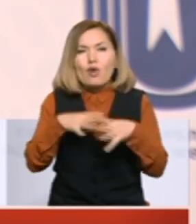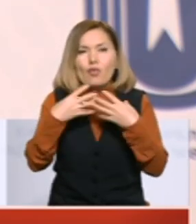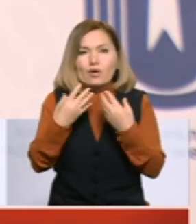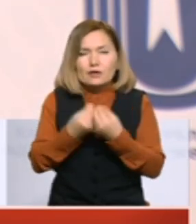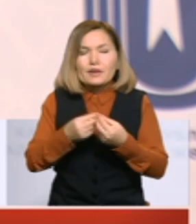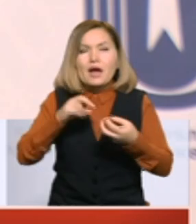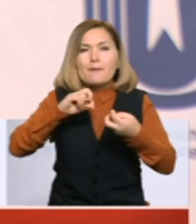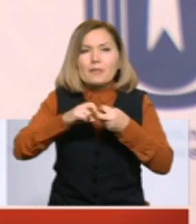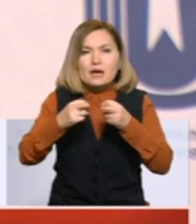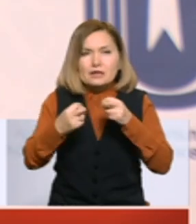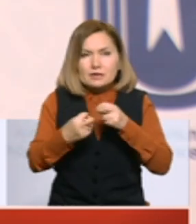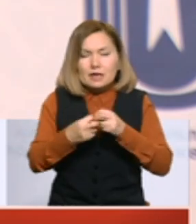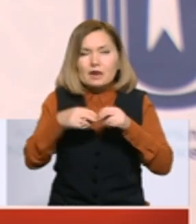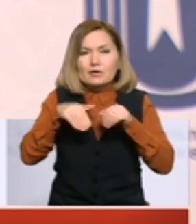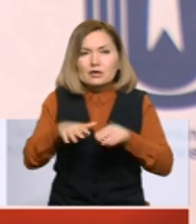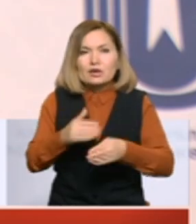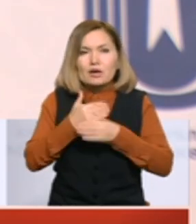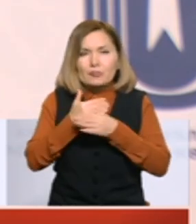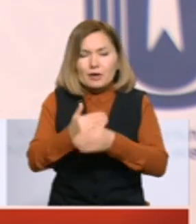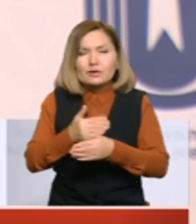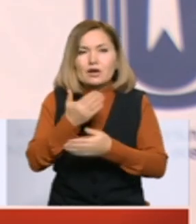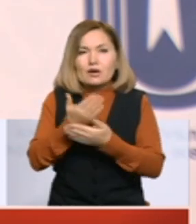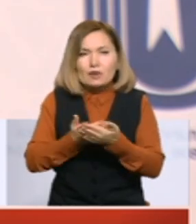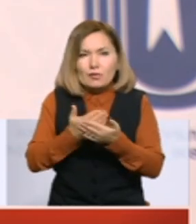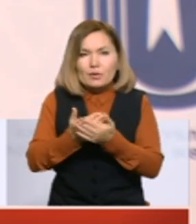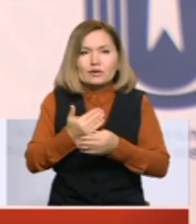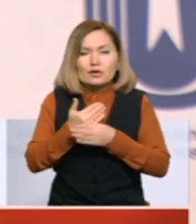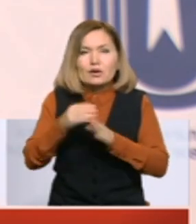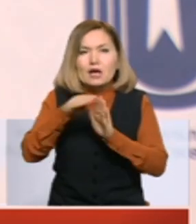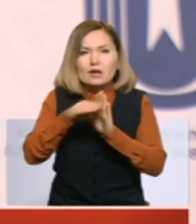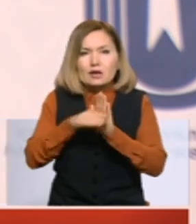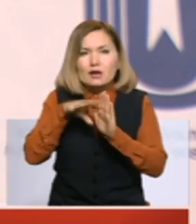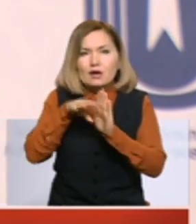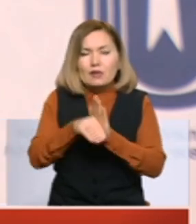отбасының мәселелеріне тиісті көрсеткіштер